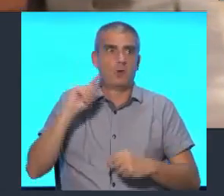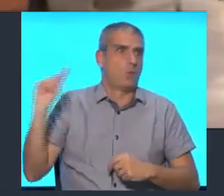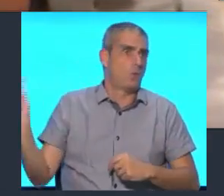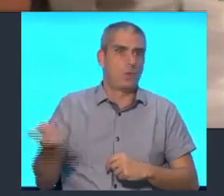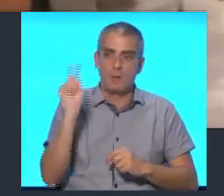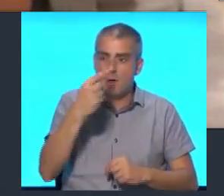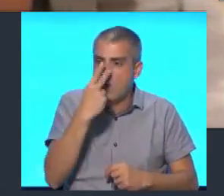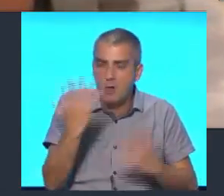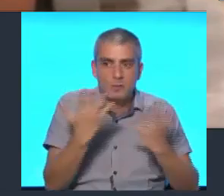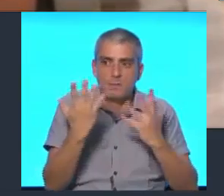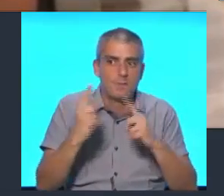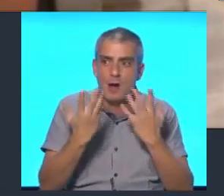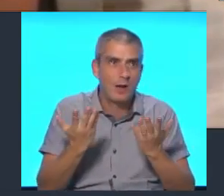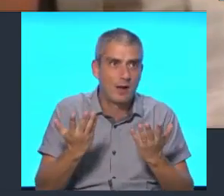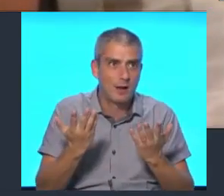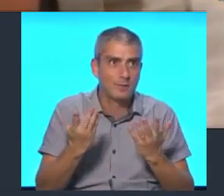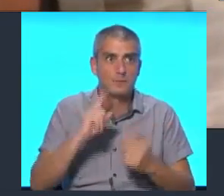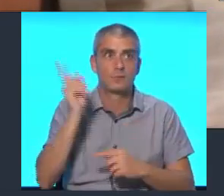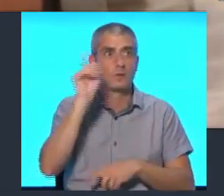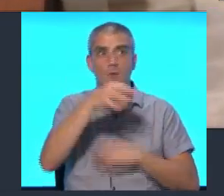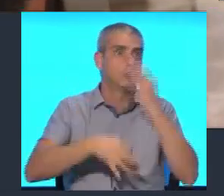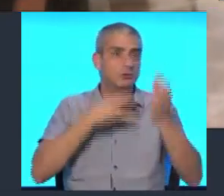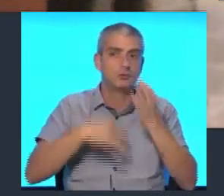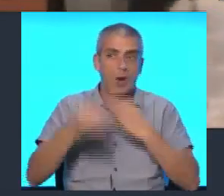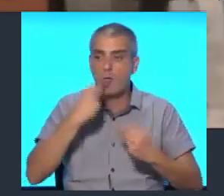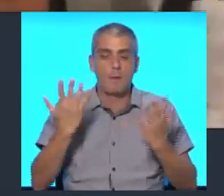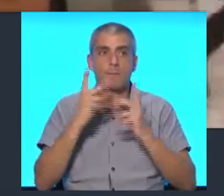לראות מה קורה. כולם באו לשאול אותנו מה קורה